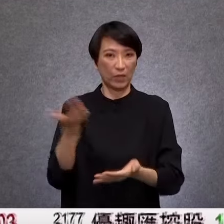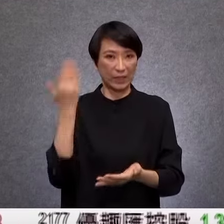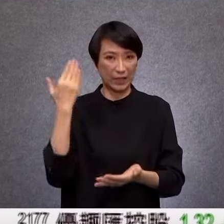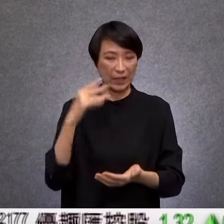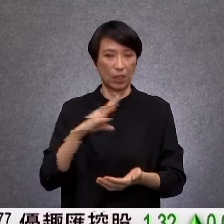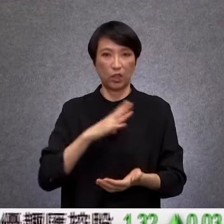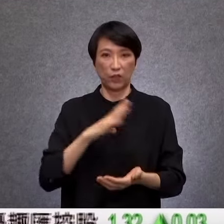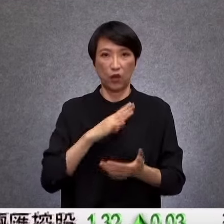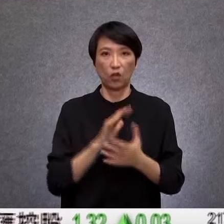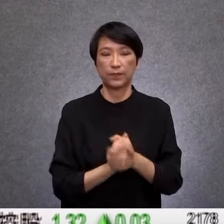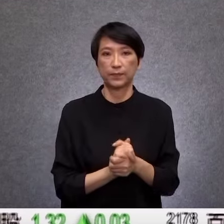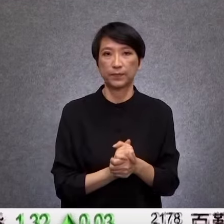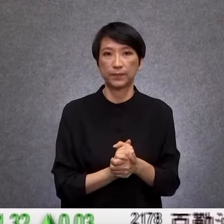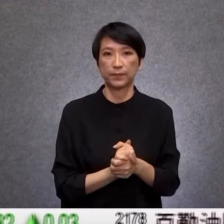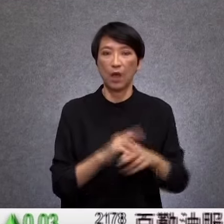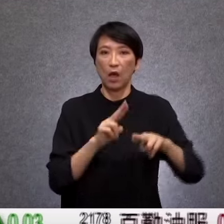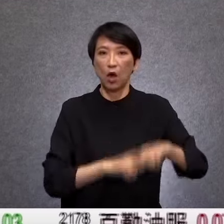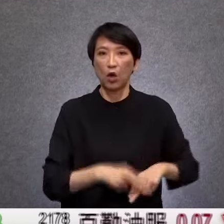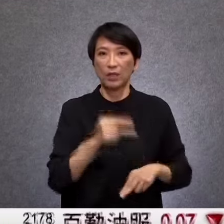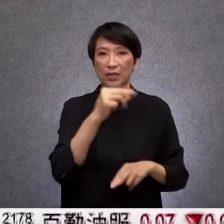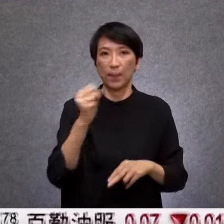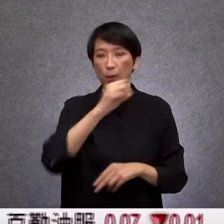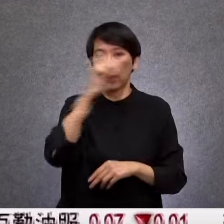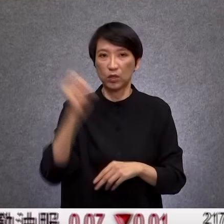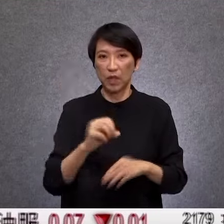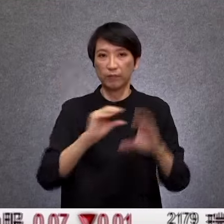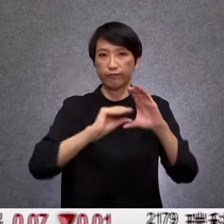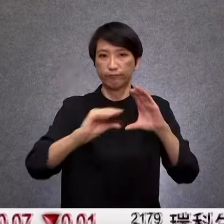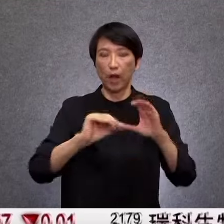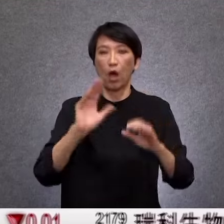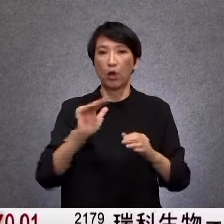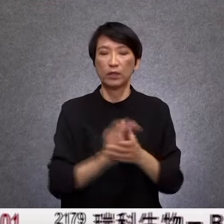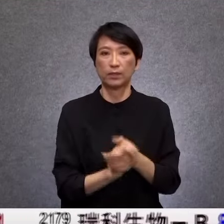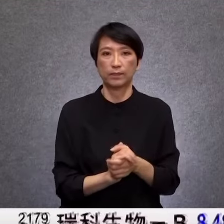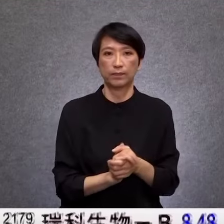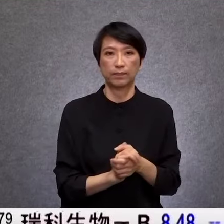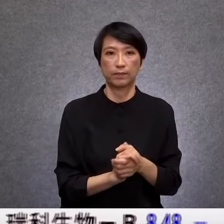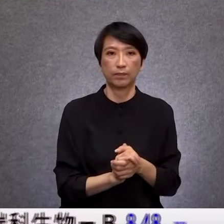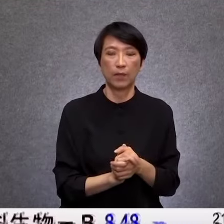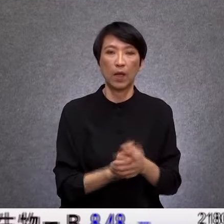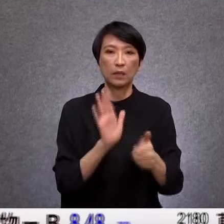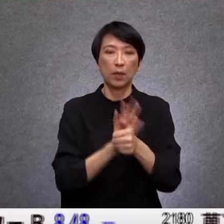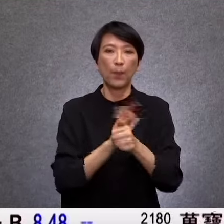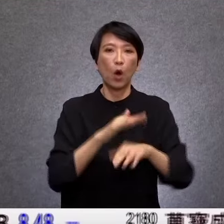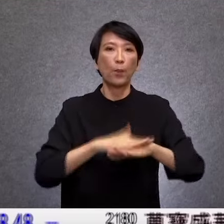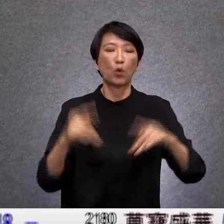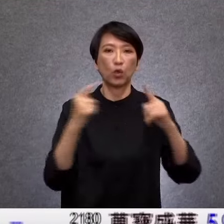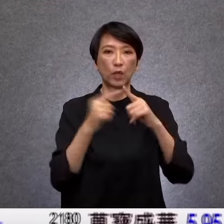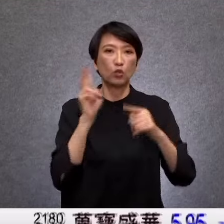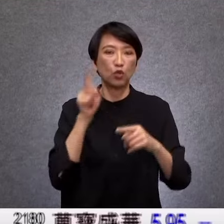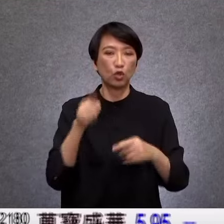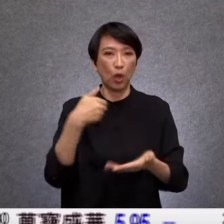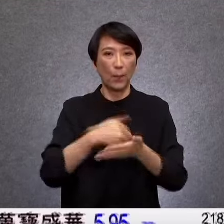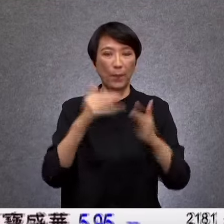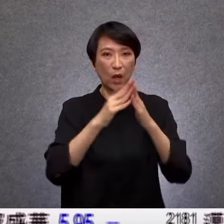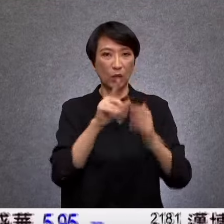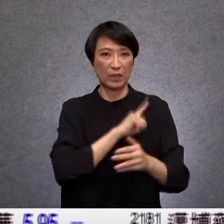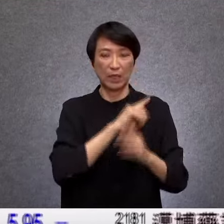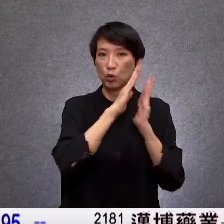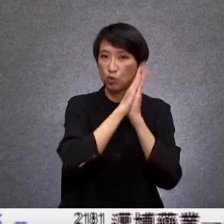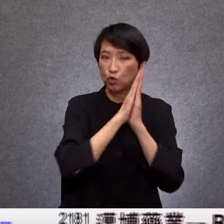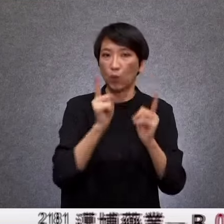揭嗰方面，我哋恢復翻以前嗰個狀態，可以按70%啊咁樣。咁嘅時候咧，就助力一般嘅